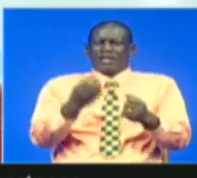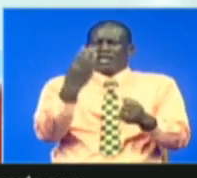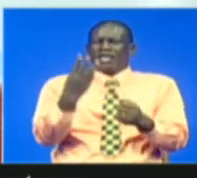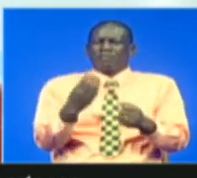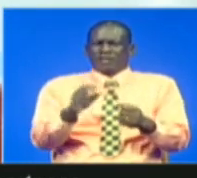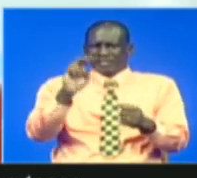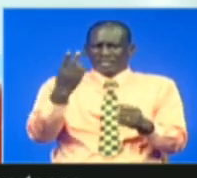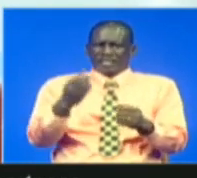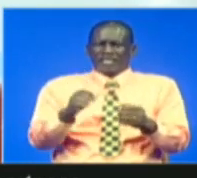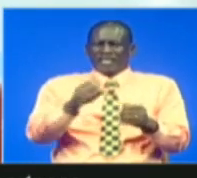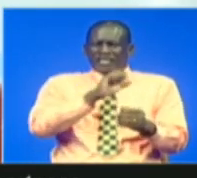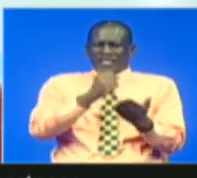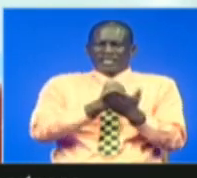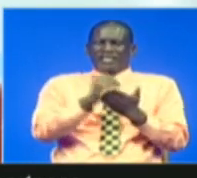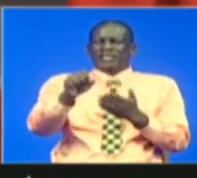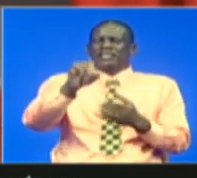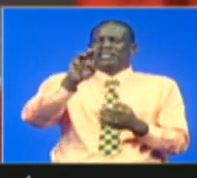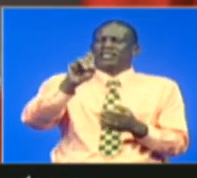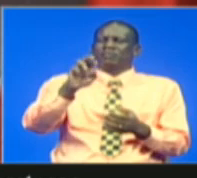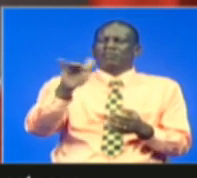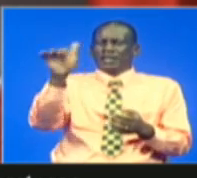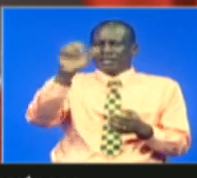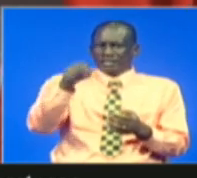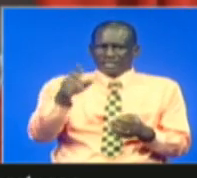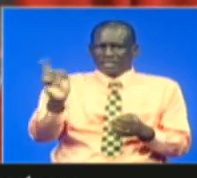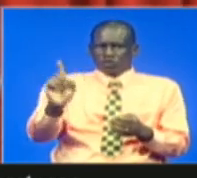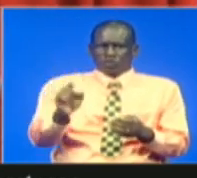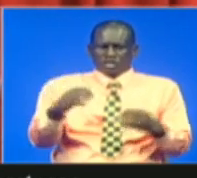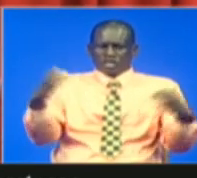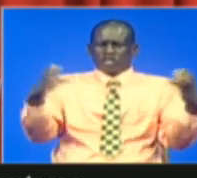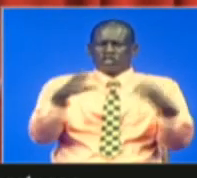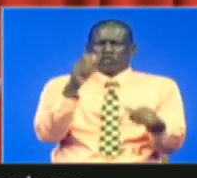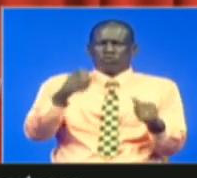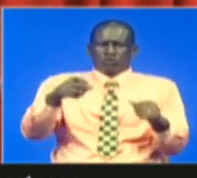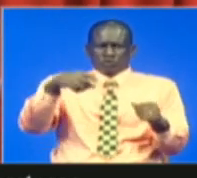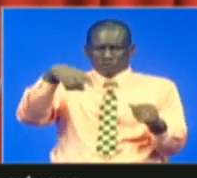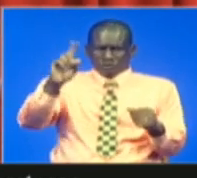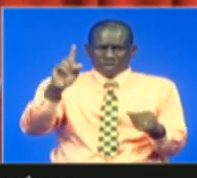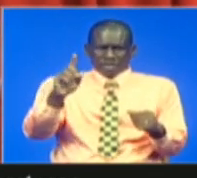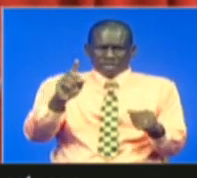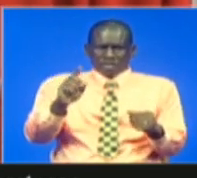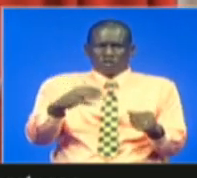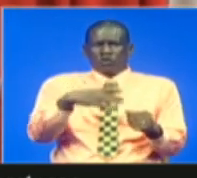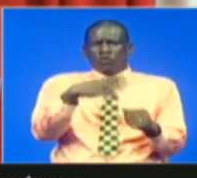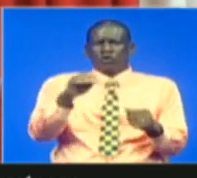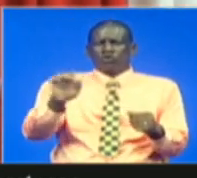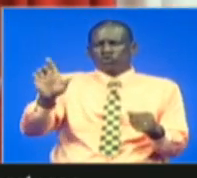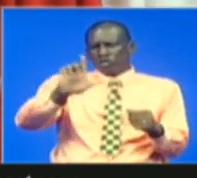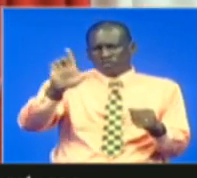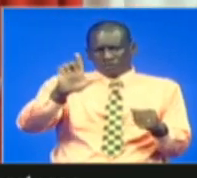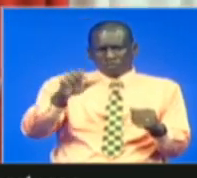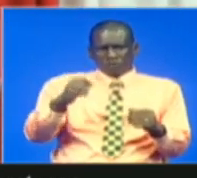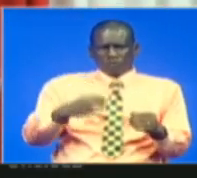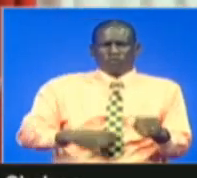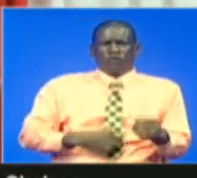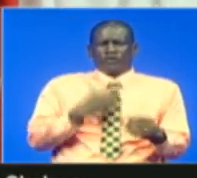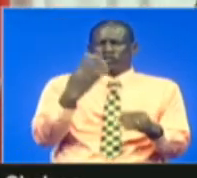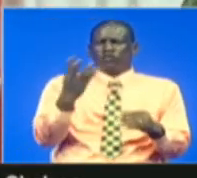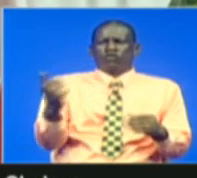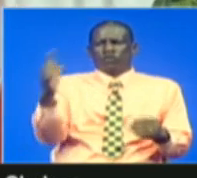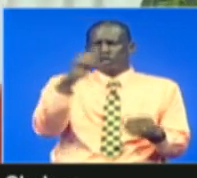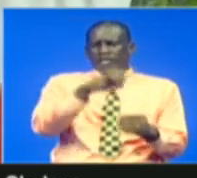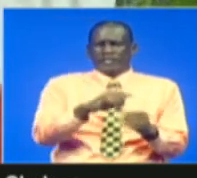St Mary's hapa jijini Nairobi. Timu ambayo itakayonyakua taji itaenda jijini Liverpool kwa ziara ya siku 4.